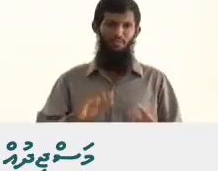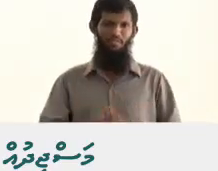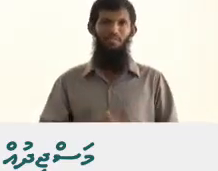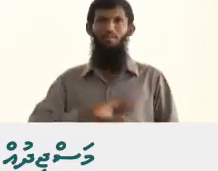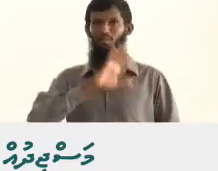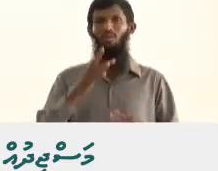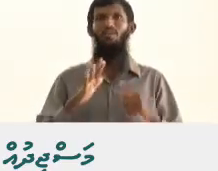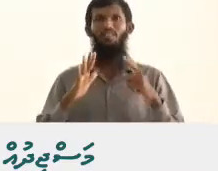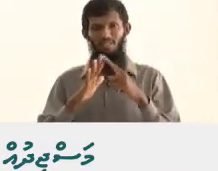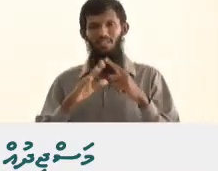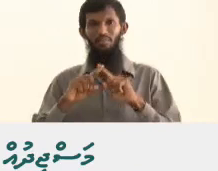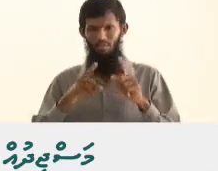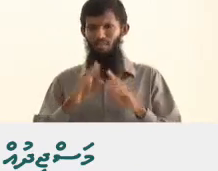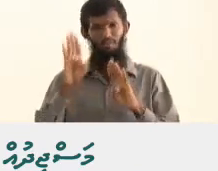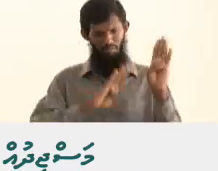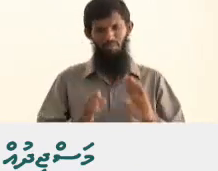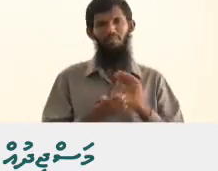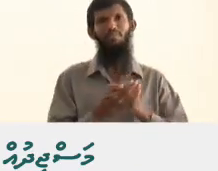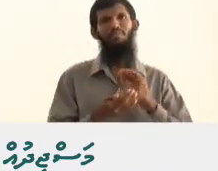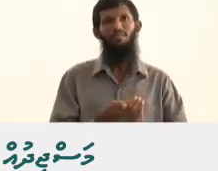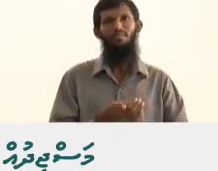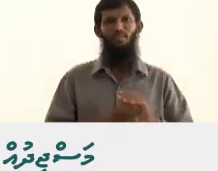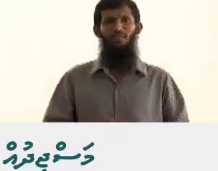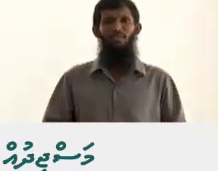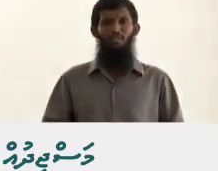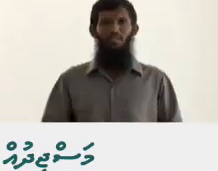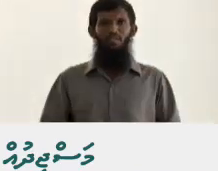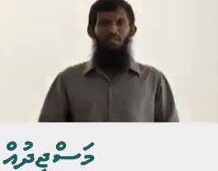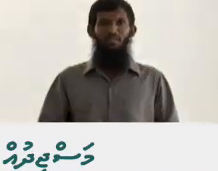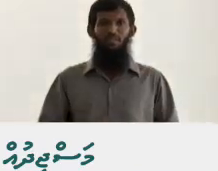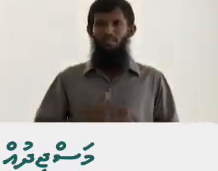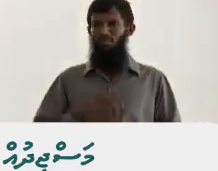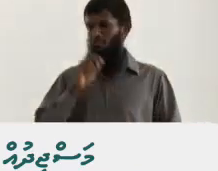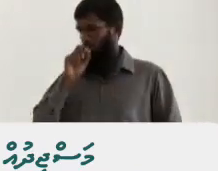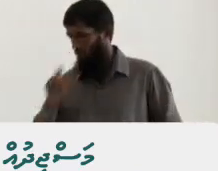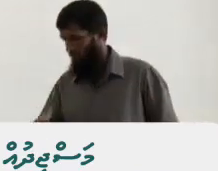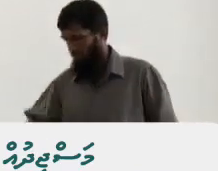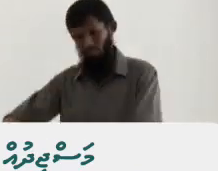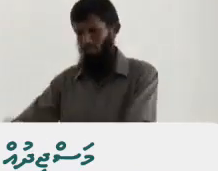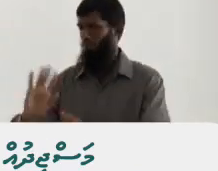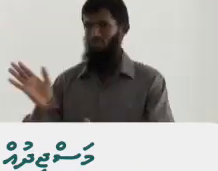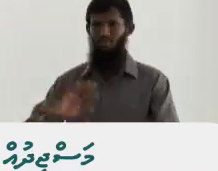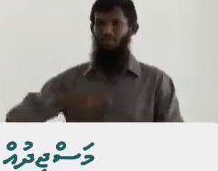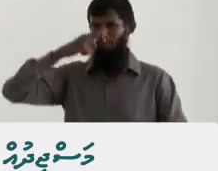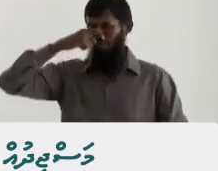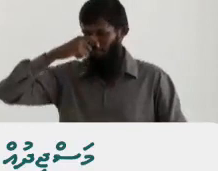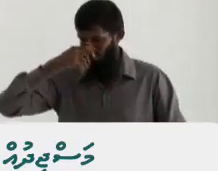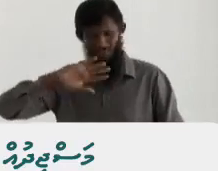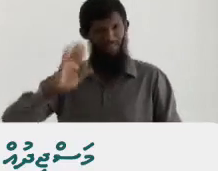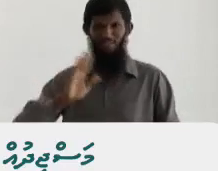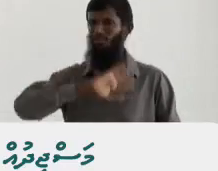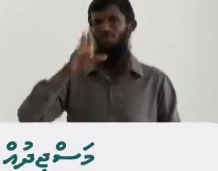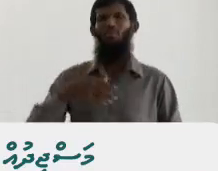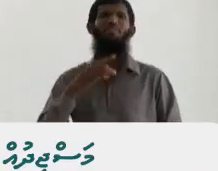adab takan khas samal kamedde inje adi magumachak kulujehumai aridafus folum fada hadi huturu ad